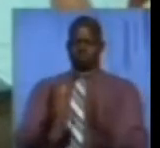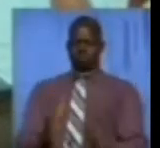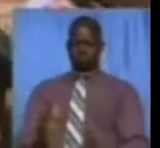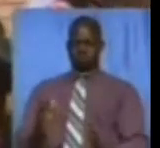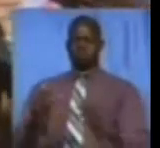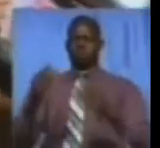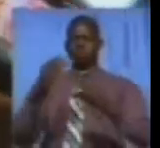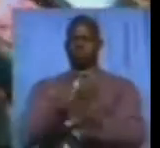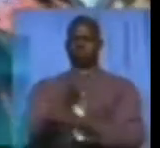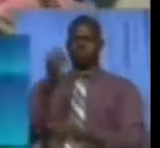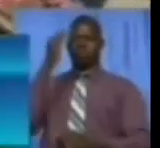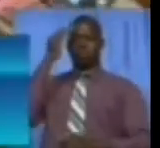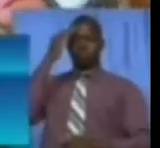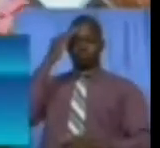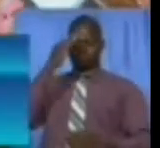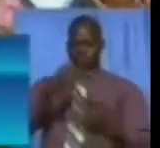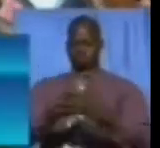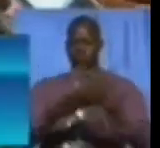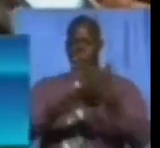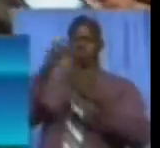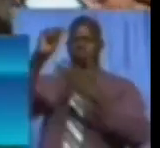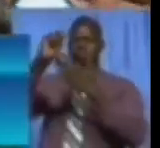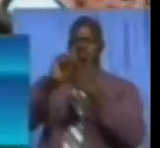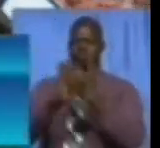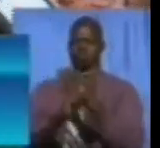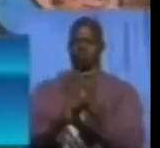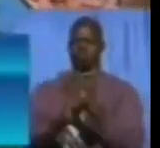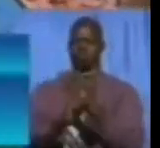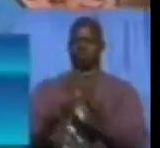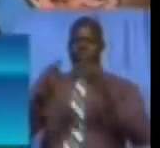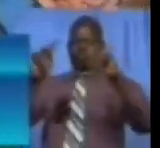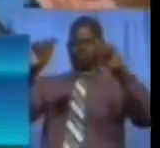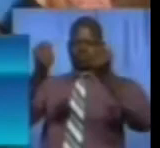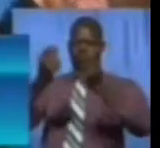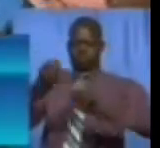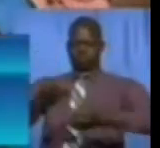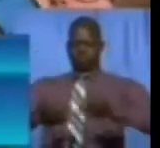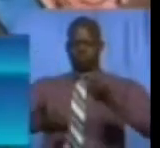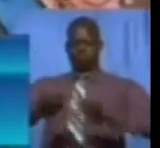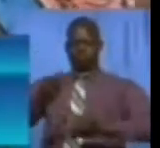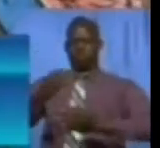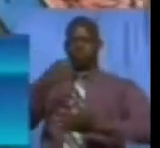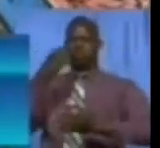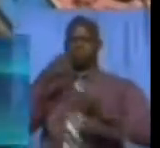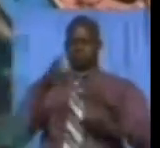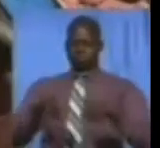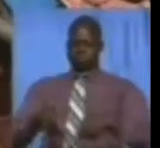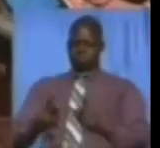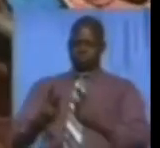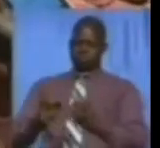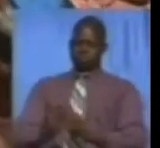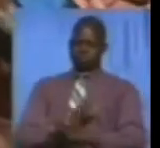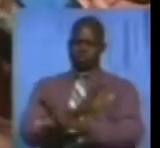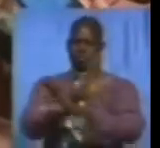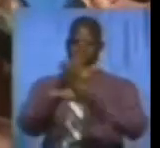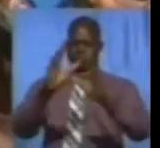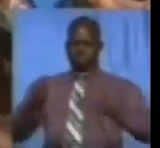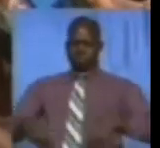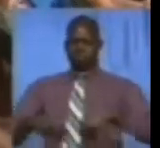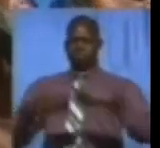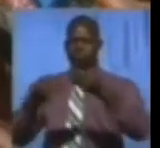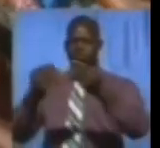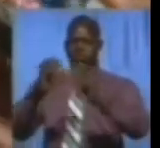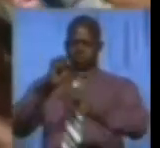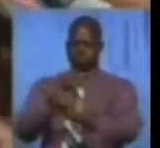compte encore eu connaissance de cet avant projet des textes juridiques donc qui va nous permettre de clarifier les données statut